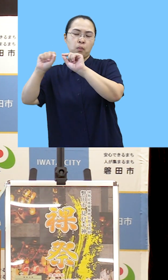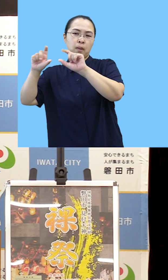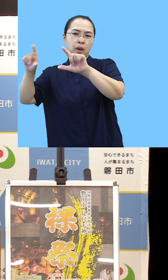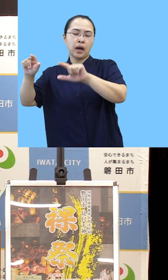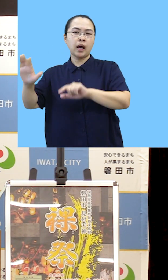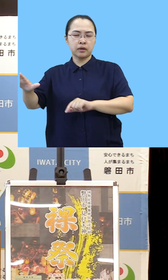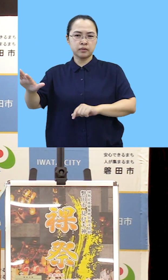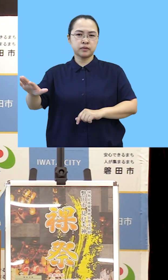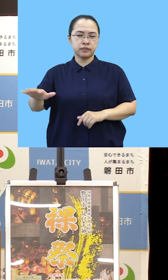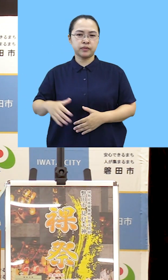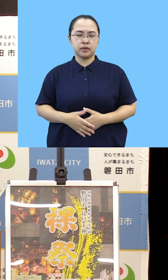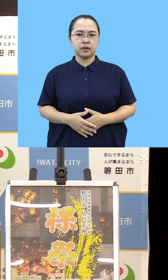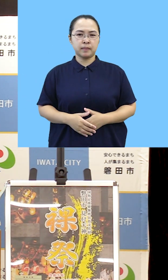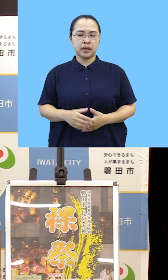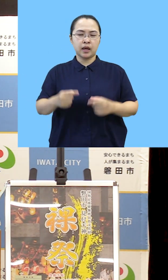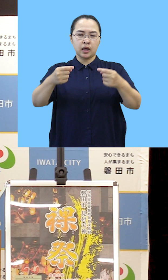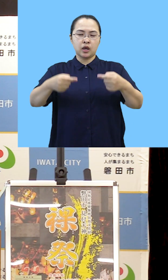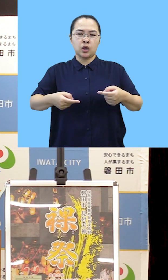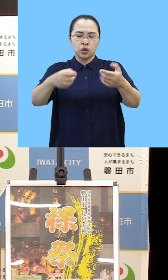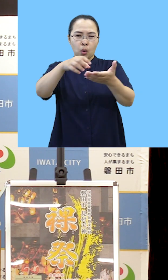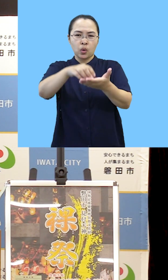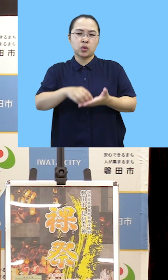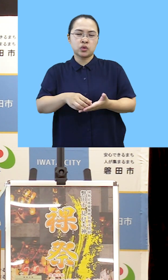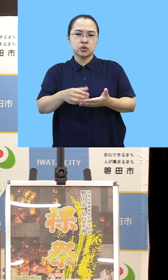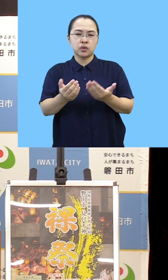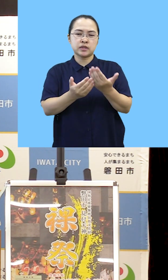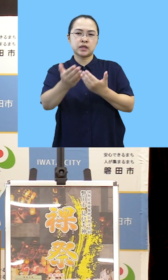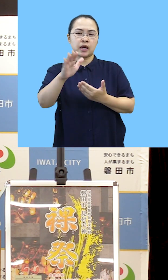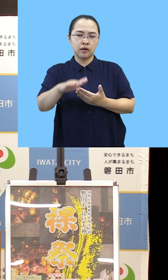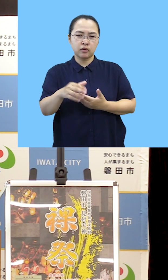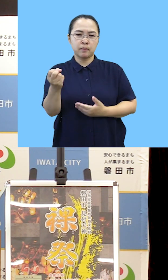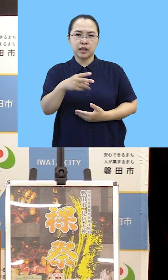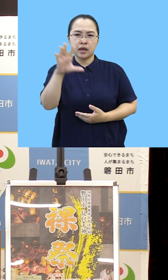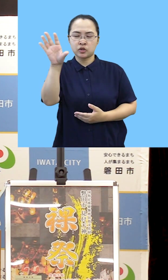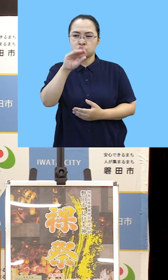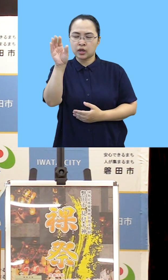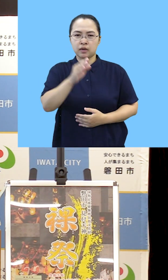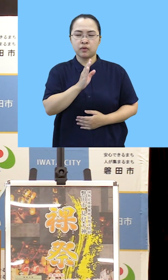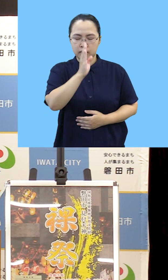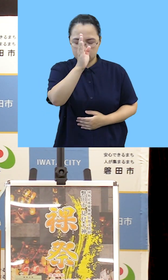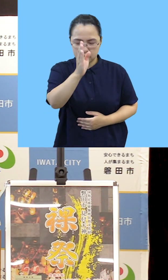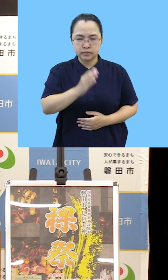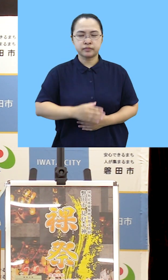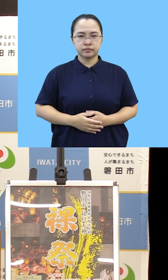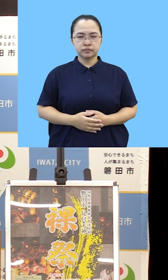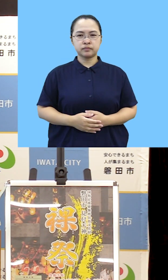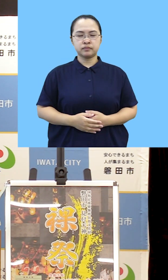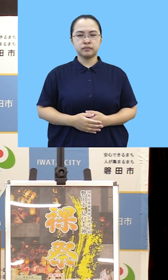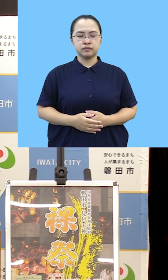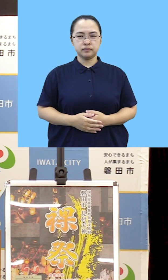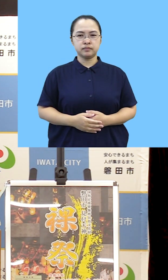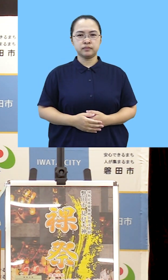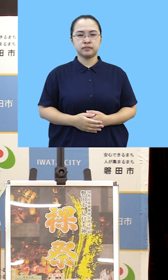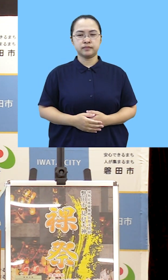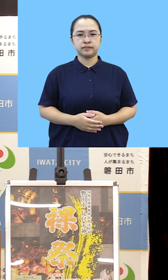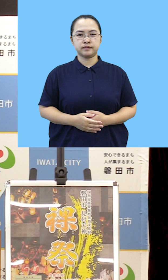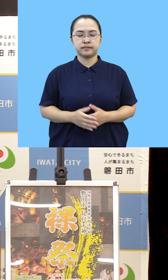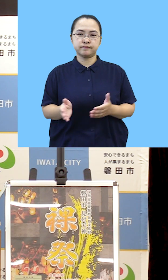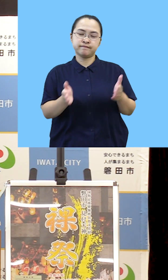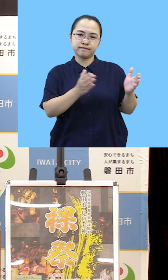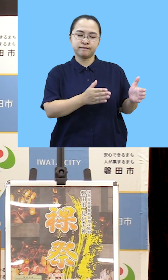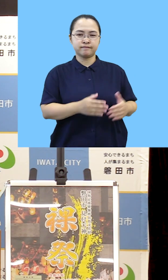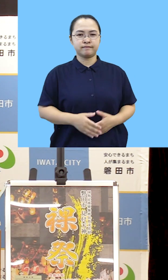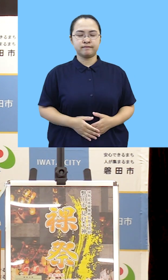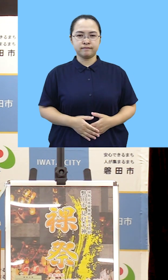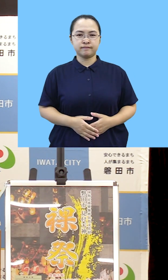ますが、また追って表彰式があるということですから、ご取材をお願いしたいなというふうに思うところが1点目です。で、それから